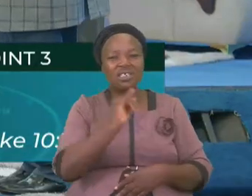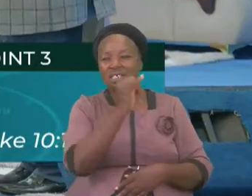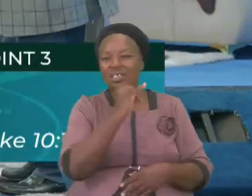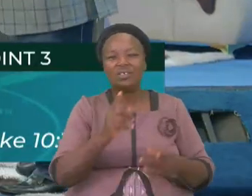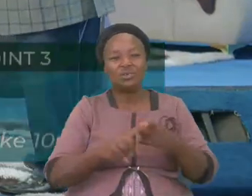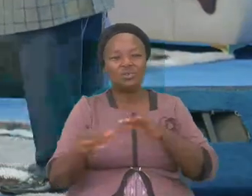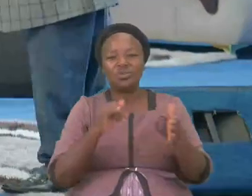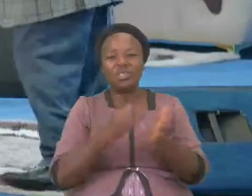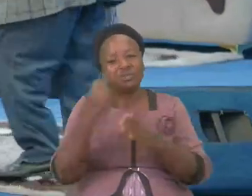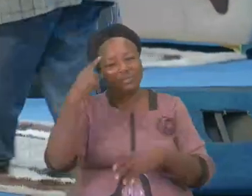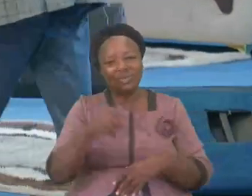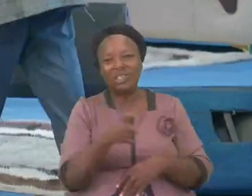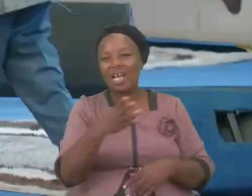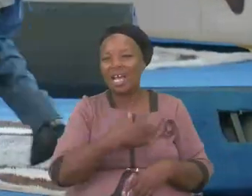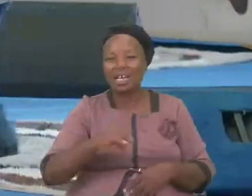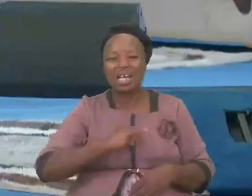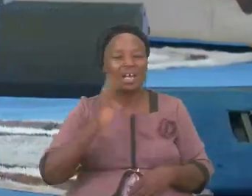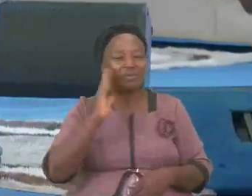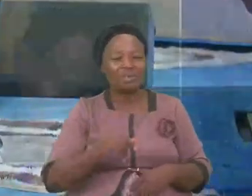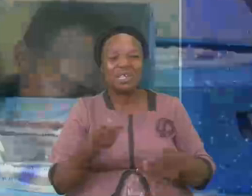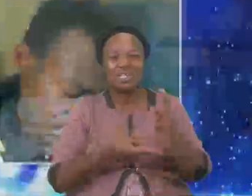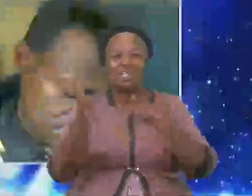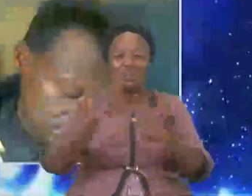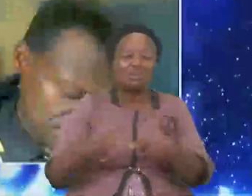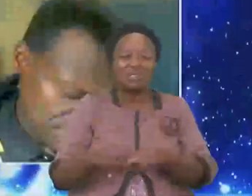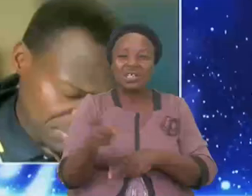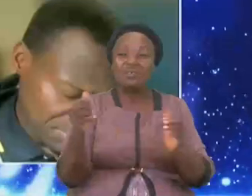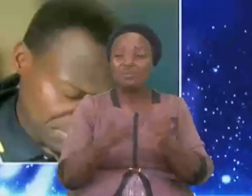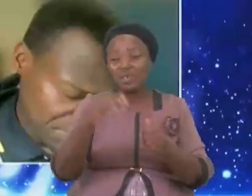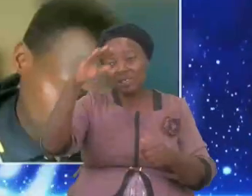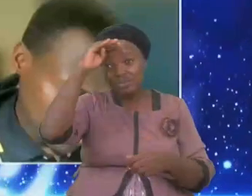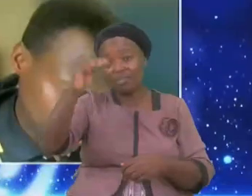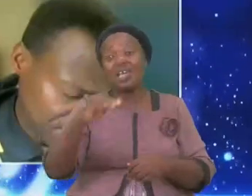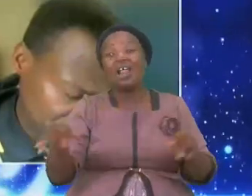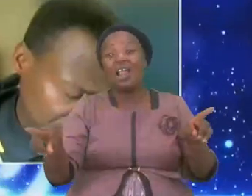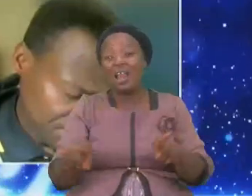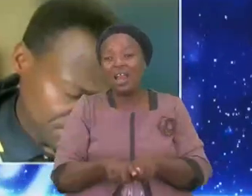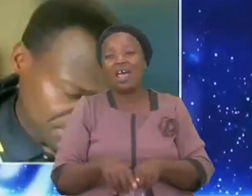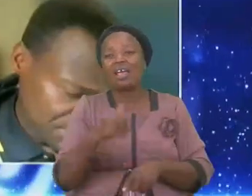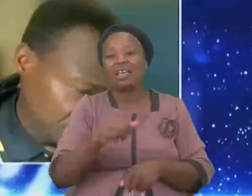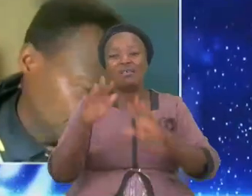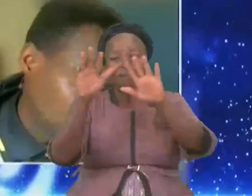que je ferai pour eux. Je multiplierai les hommes comme un troupeau.